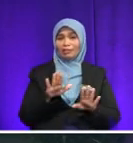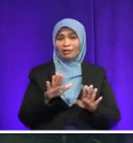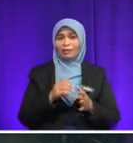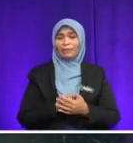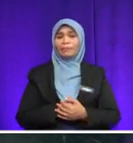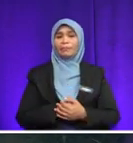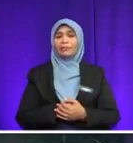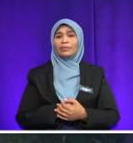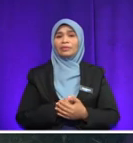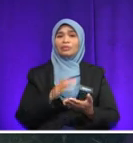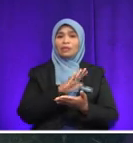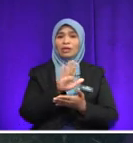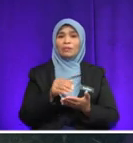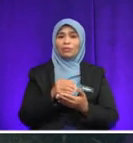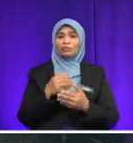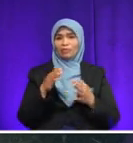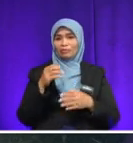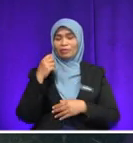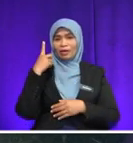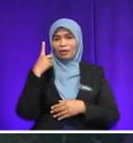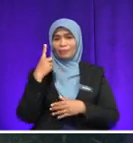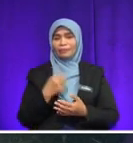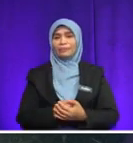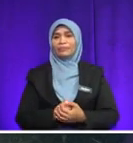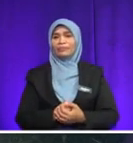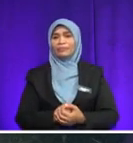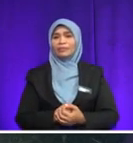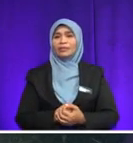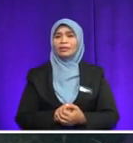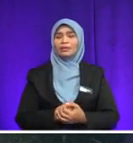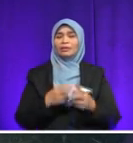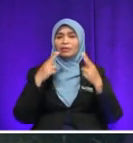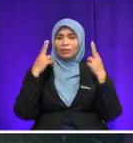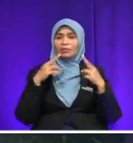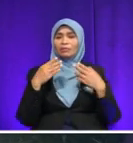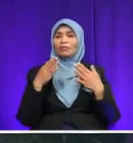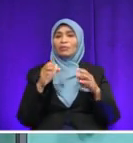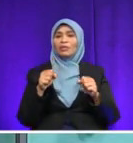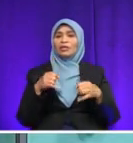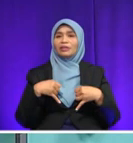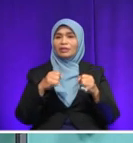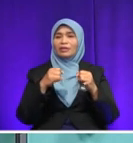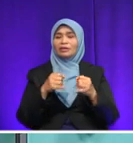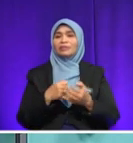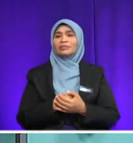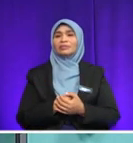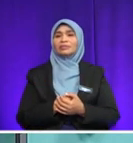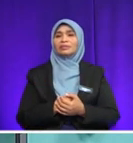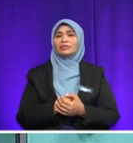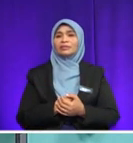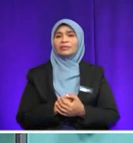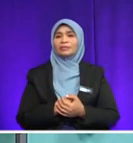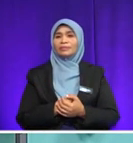Wah semuanya nampaknya lampu tidak boleh jalan ya Ustaz dah boleh jalak semua jangan nampak warna hijau Wah